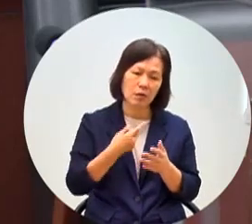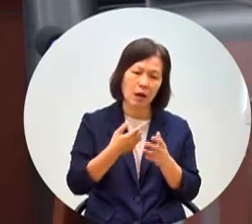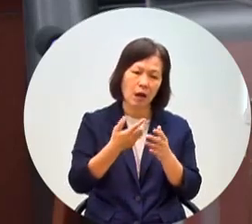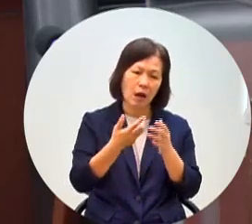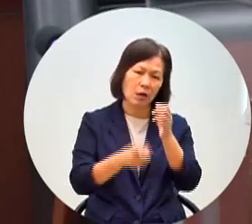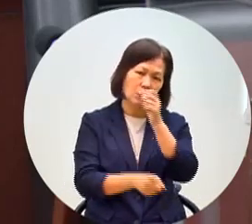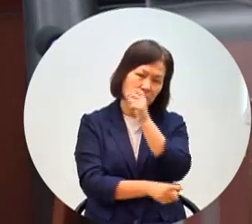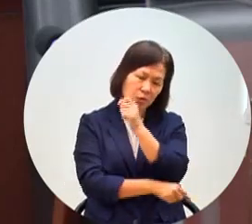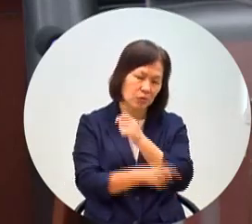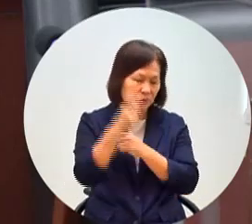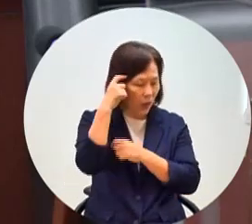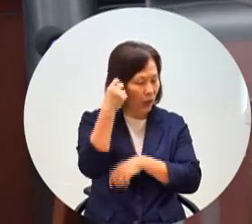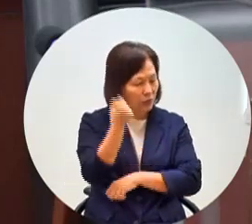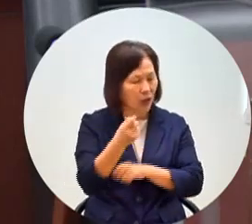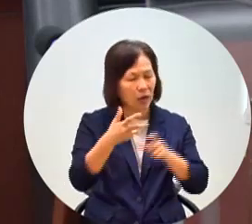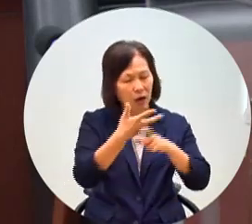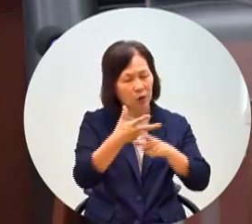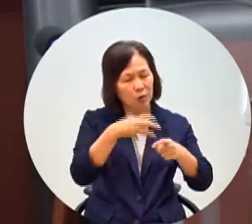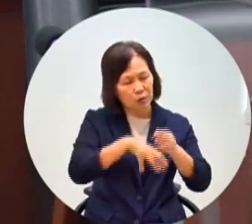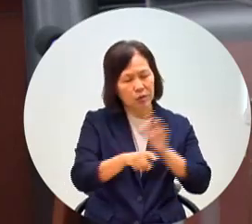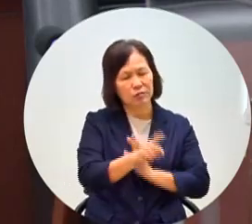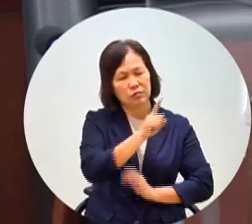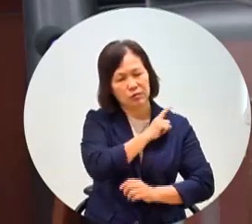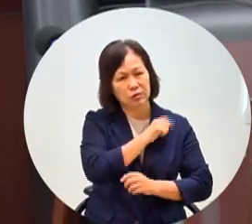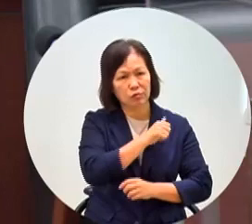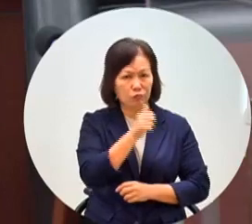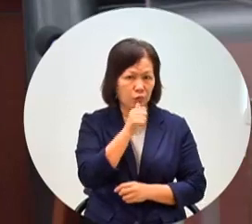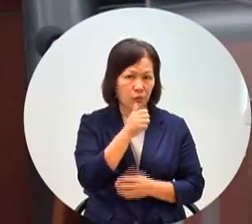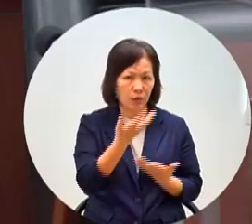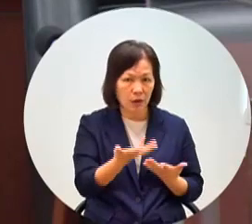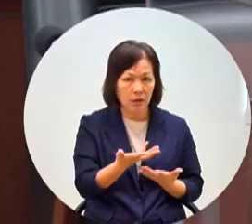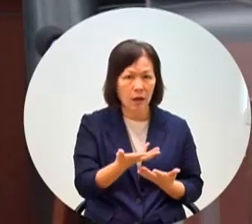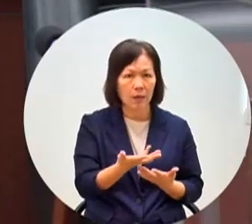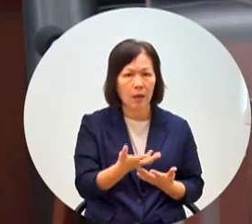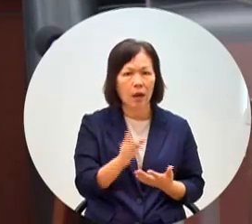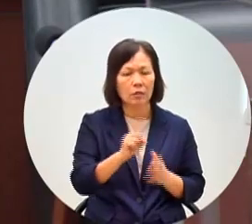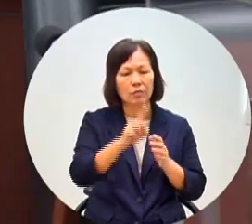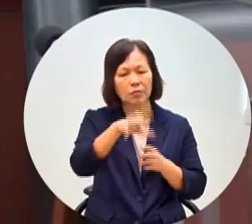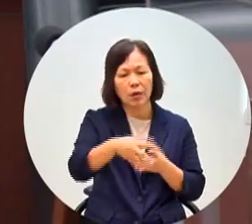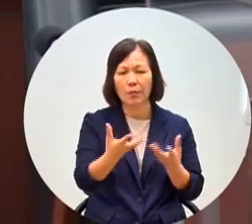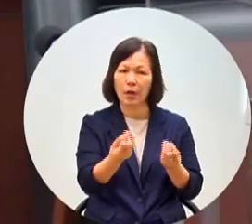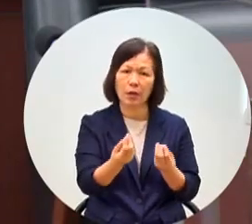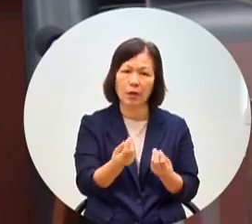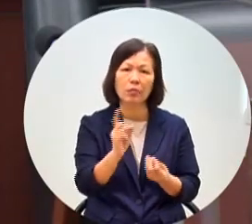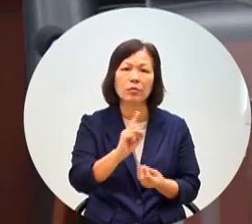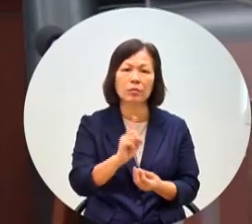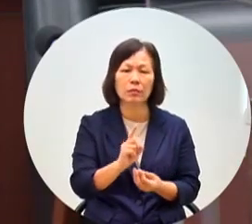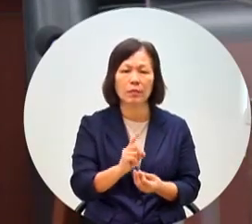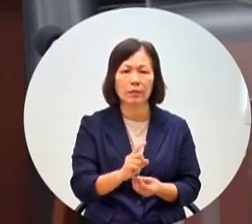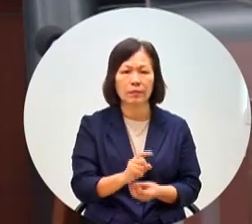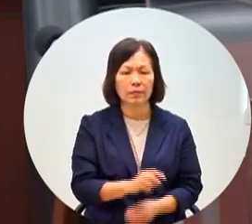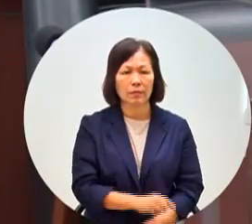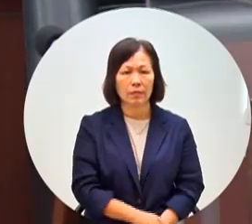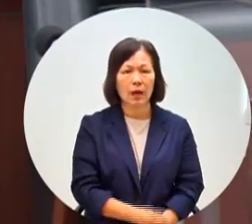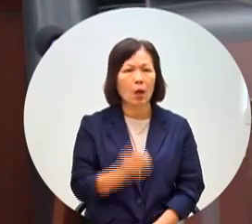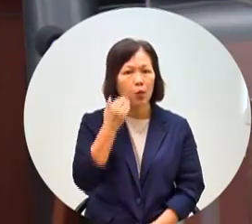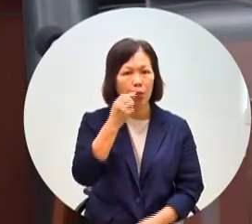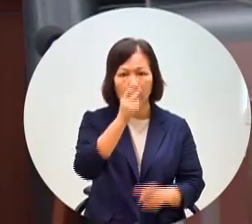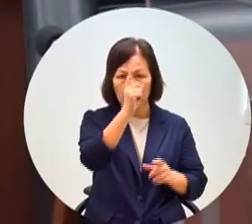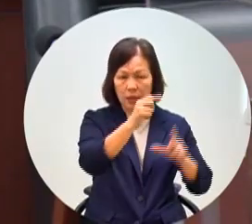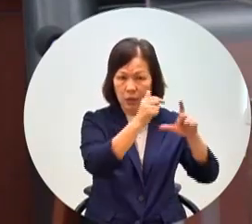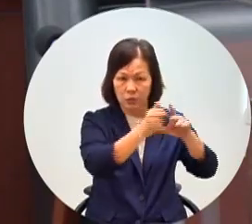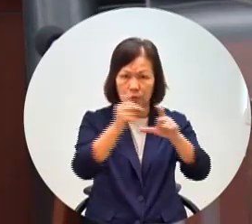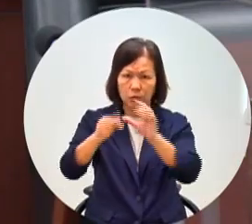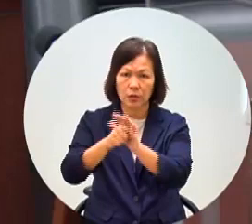要在湖内啊，就是想要在自己的家乡啊，为什么没有位置？因为其实你一个区域你只